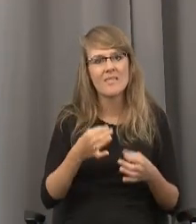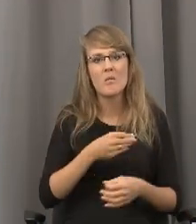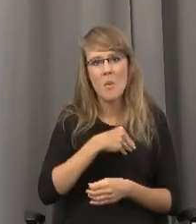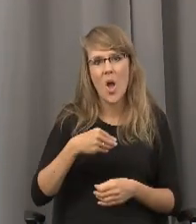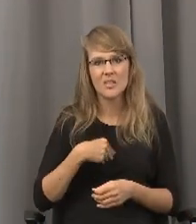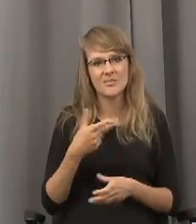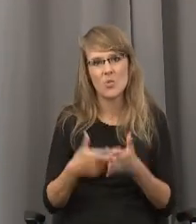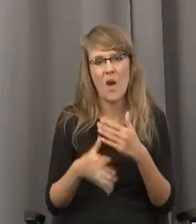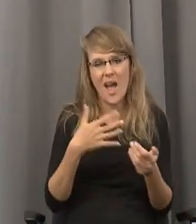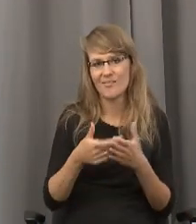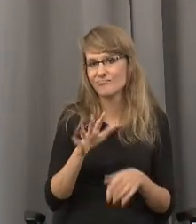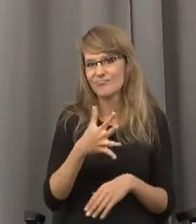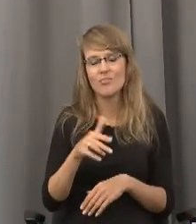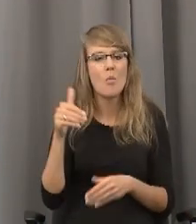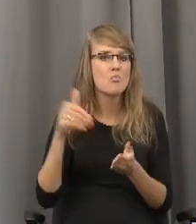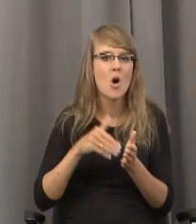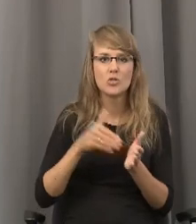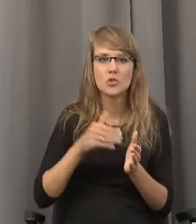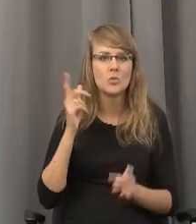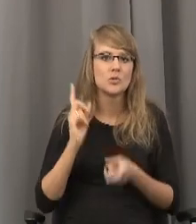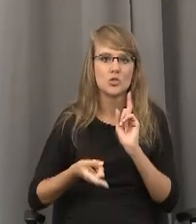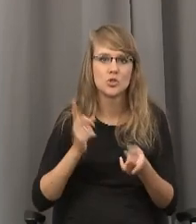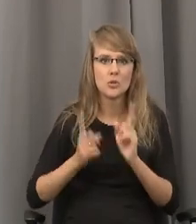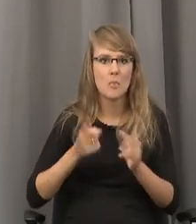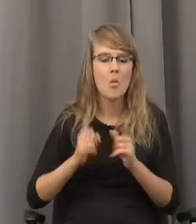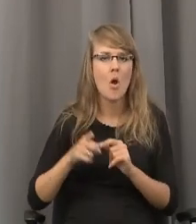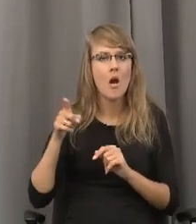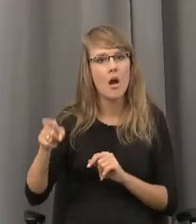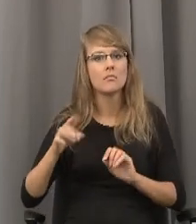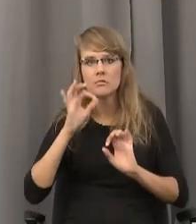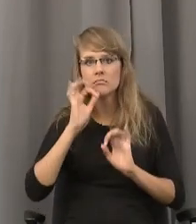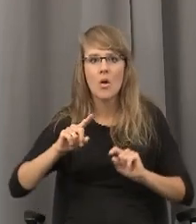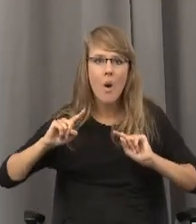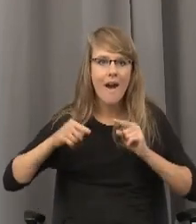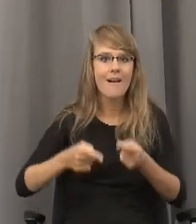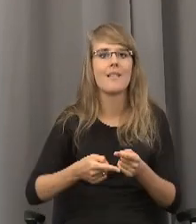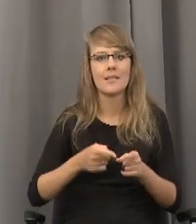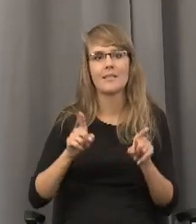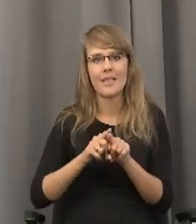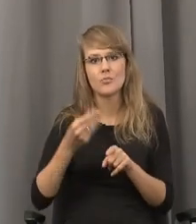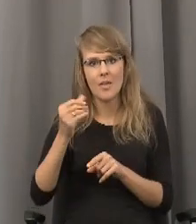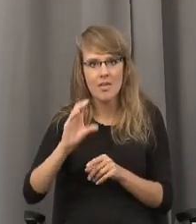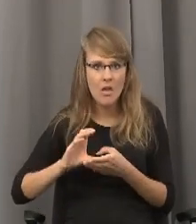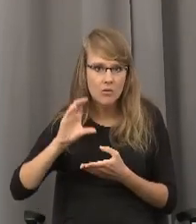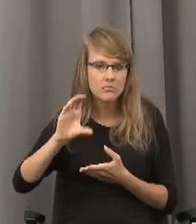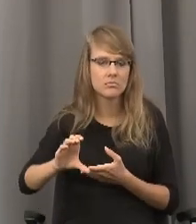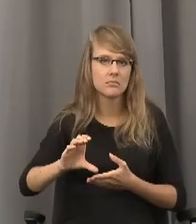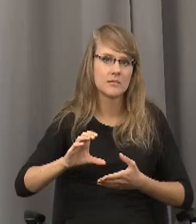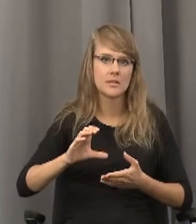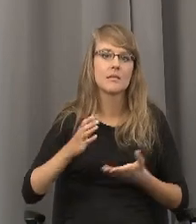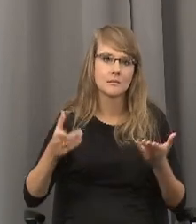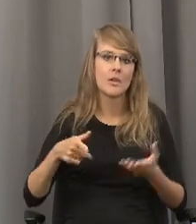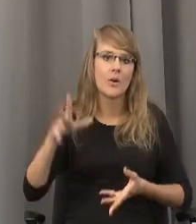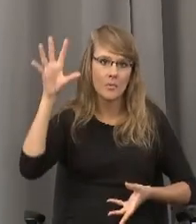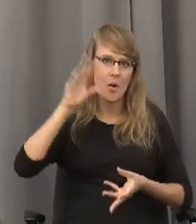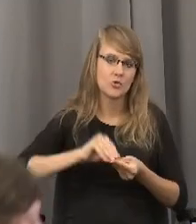Polsce, i on wymaga radykalnych, szybkich, konsekwentnych decyzji organizacyjnych i finansowych, i taki obraz wyłania się z raportu Najwyższej